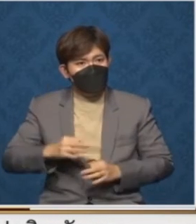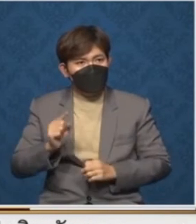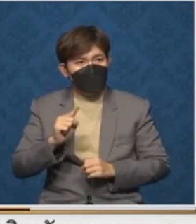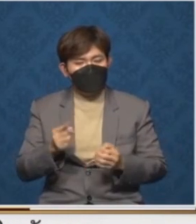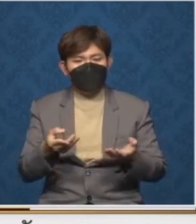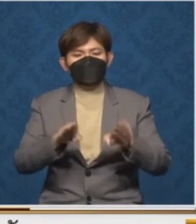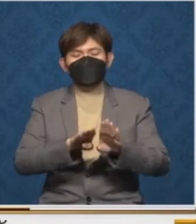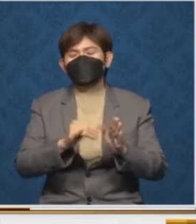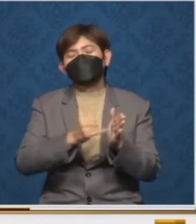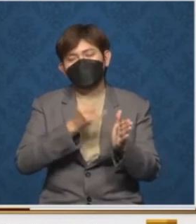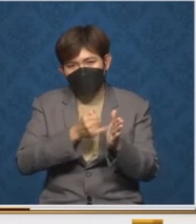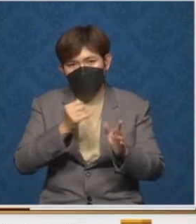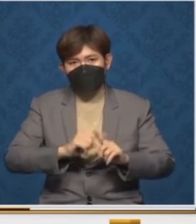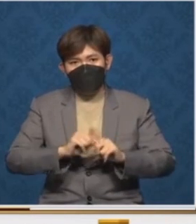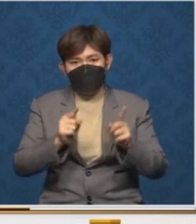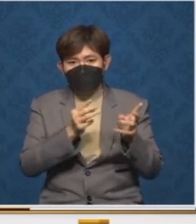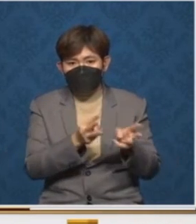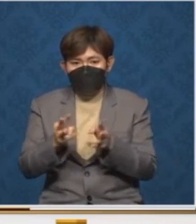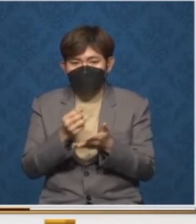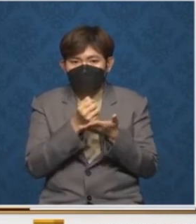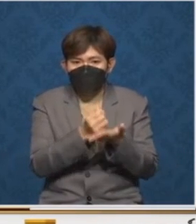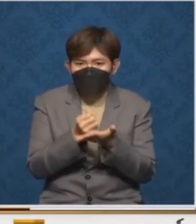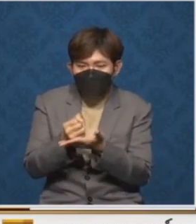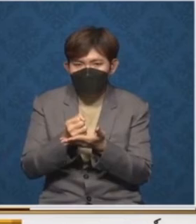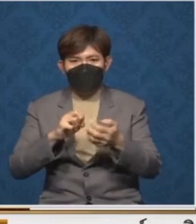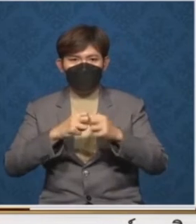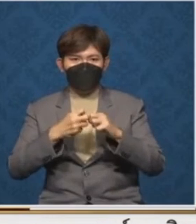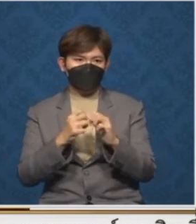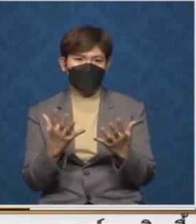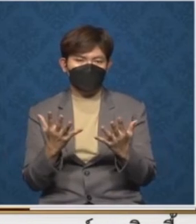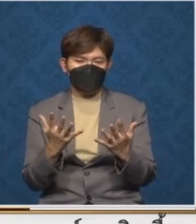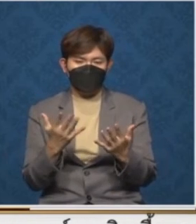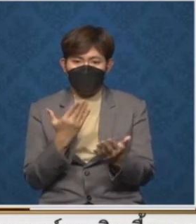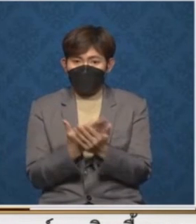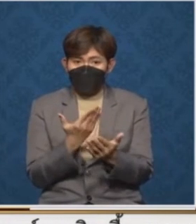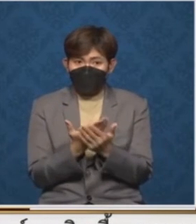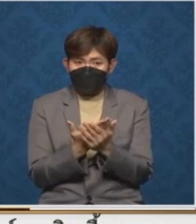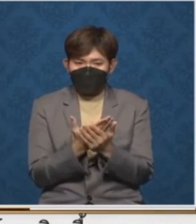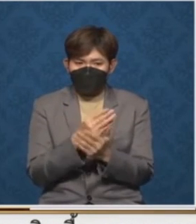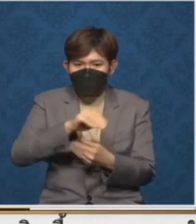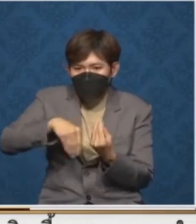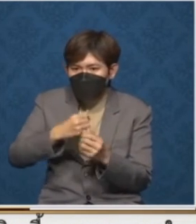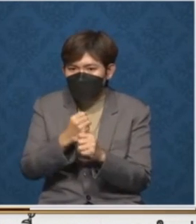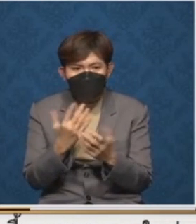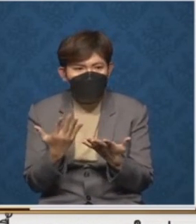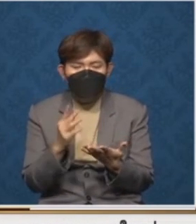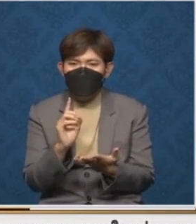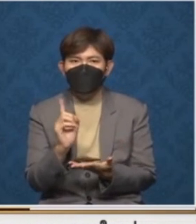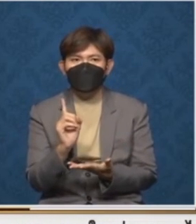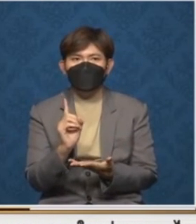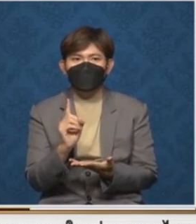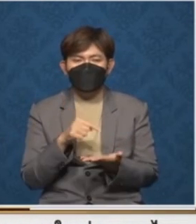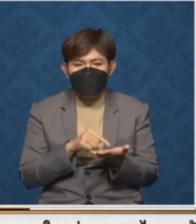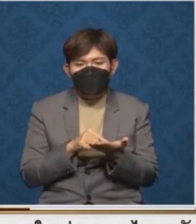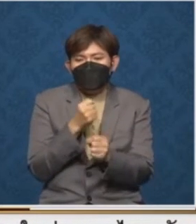หลัง 30 กันยายนต์ถ้าผลเอกประยุตยัอยู่ต่ออีกนะผลเอกประยุตก็จะประกาศต่ไปอกครัถไม่ดูสรุปแล้ว